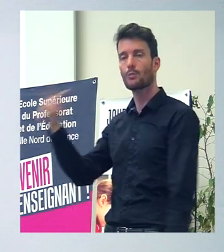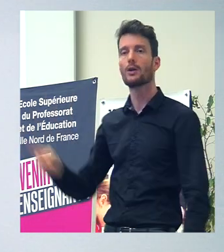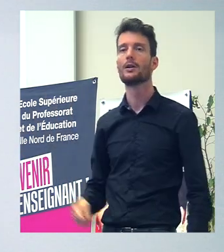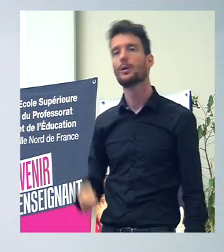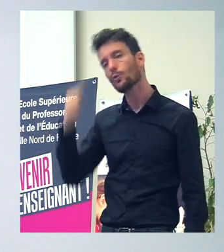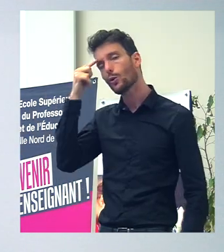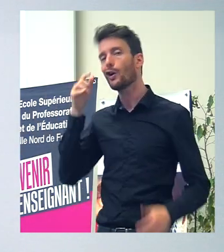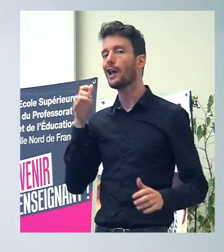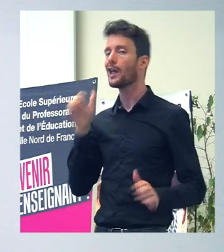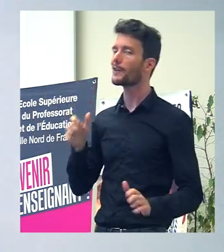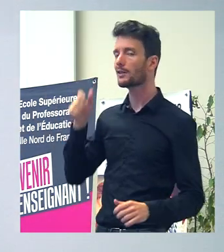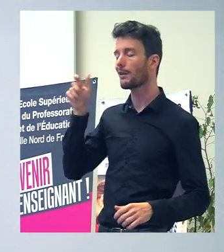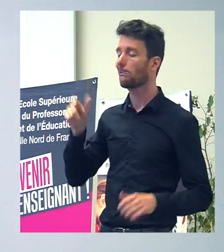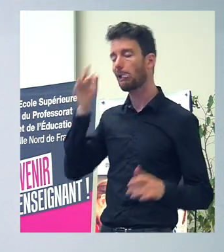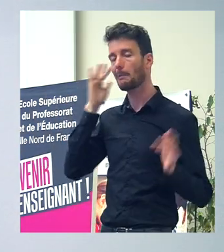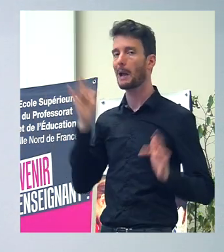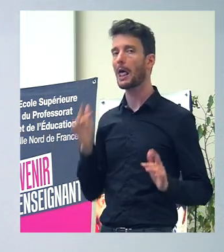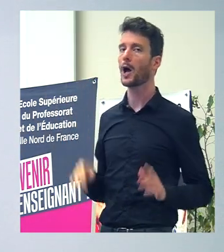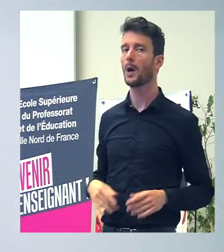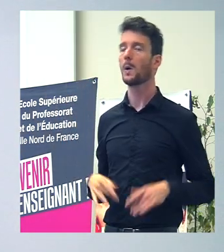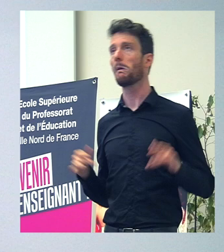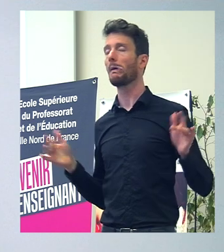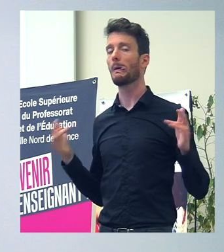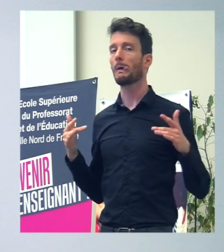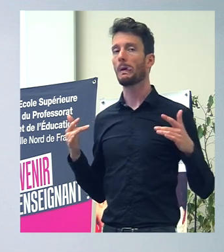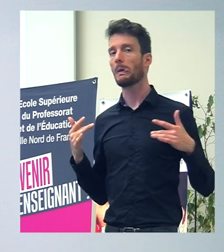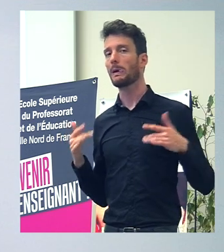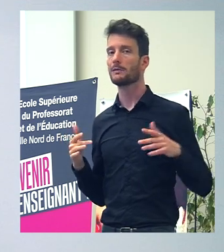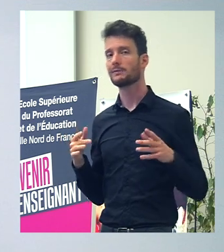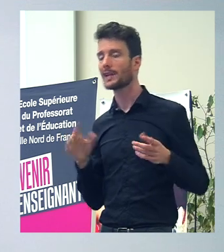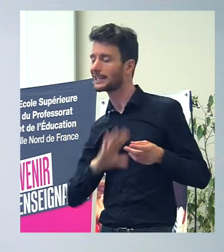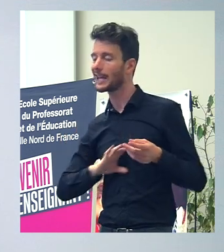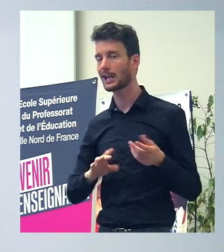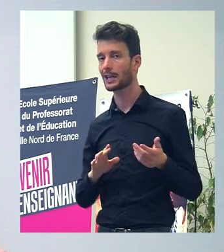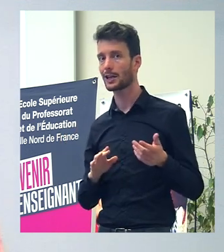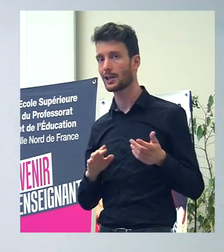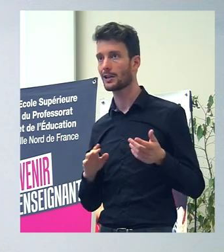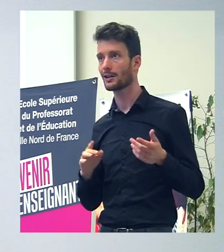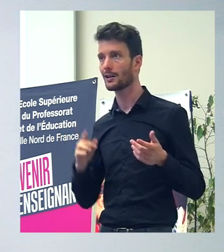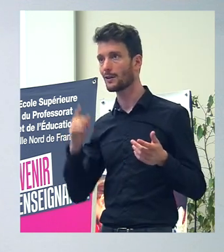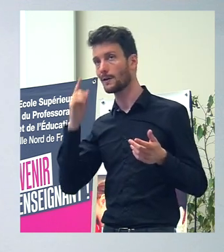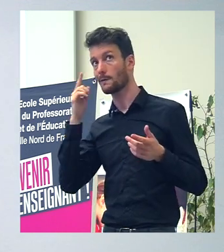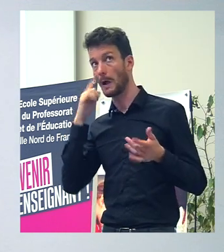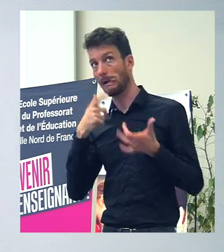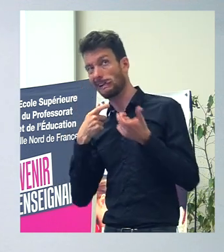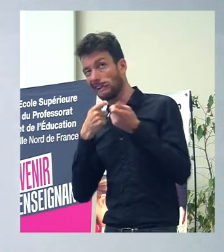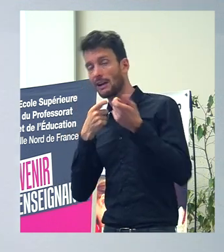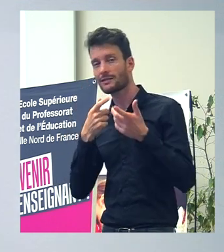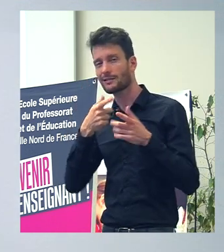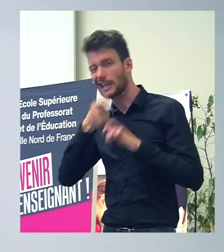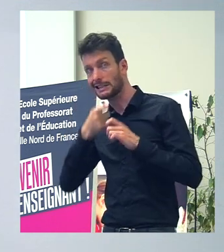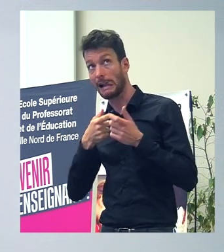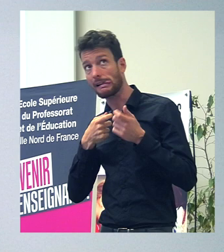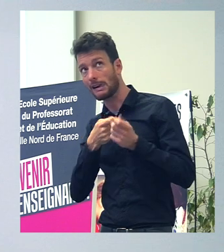les petits malins qui vont essayer de tester votre discipline, mais dans l'autre sens du terme,